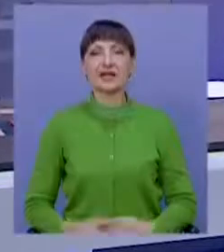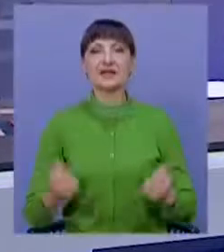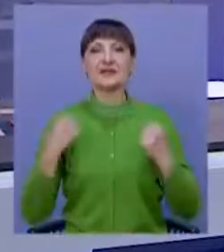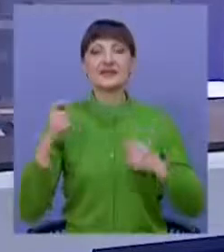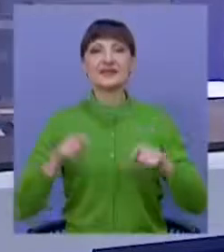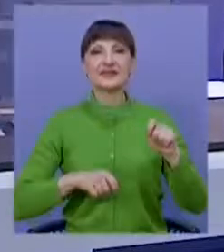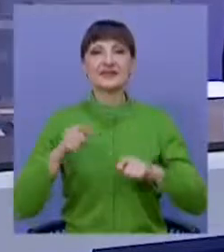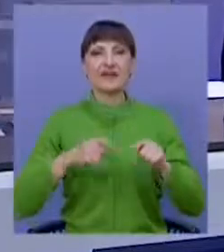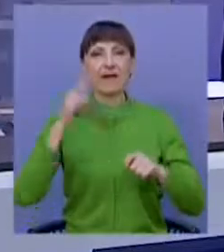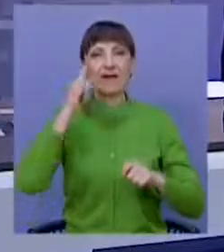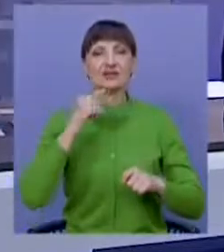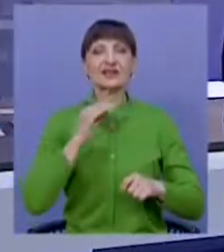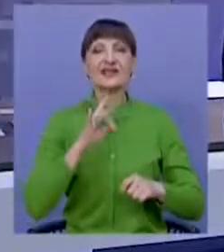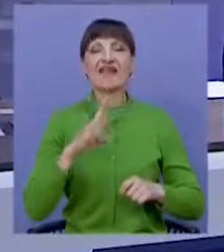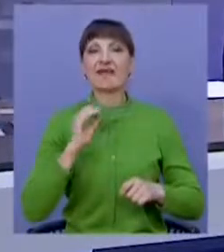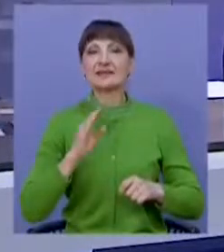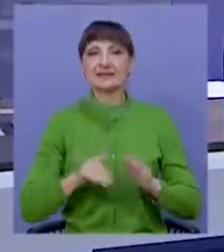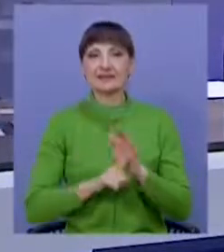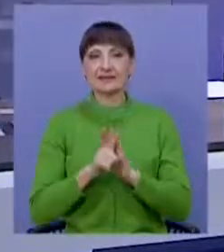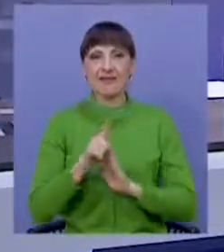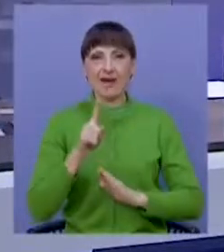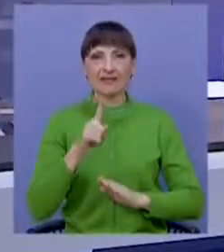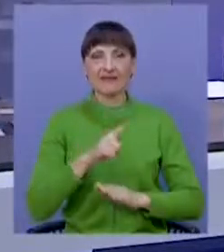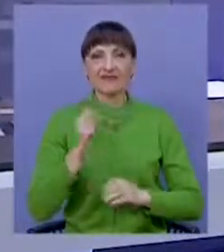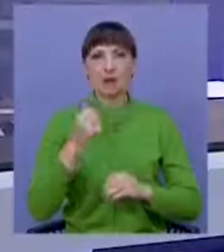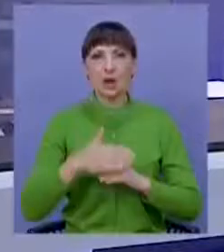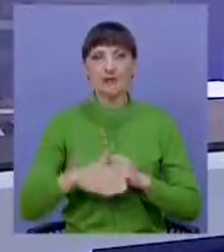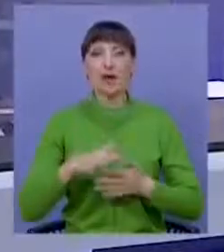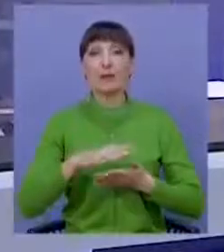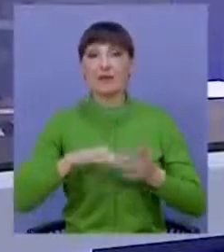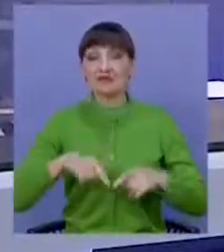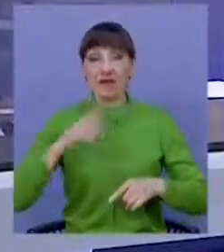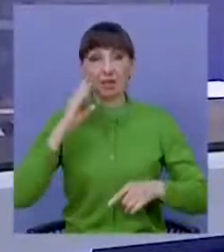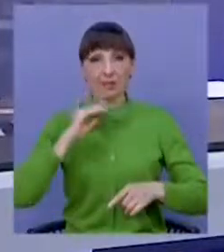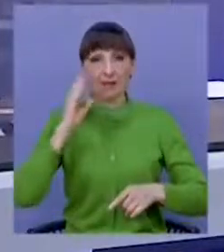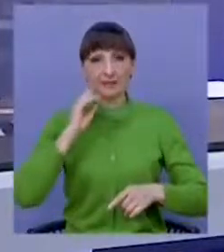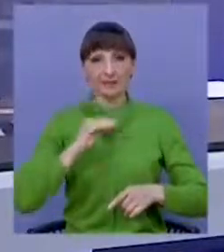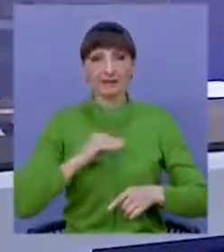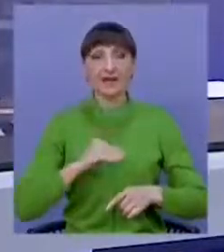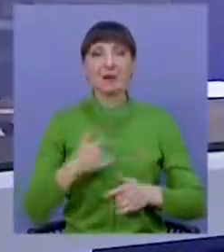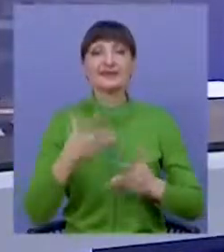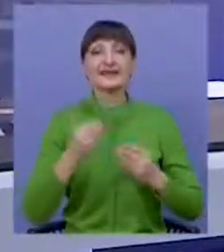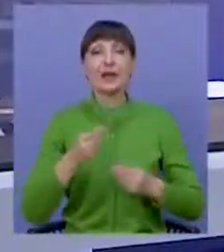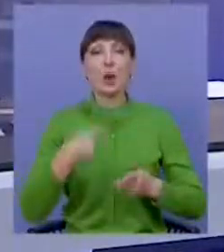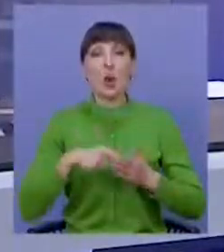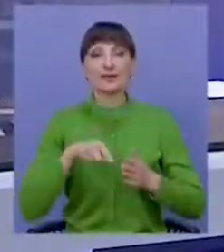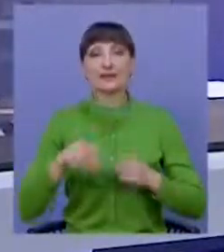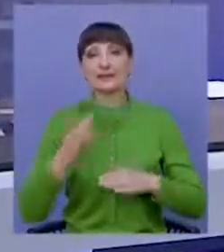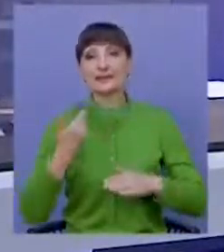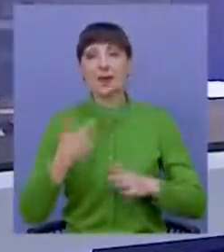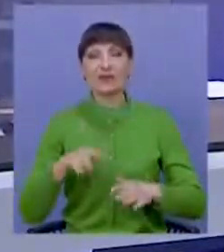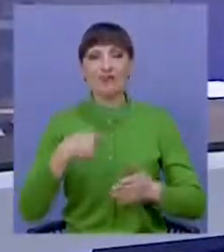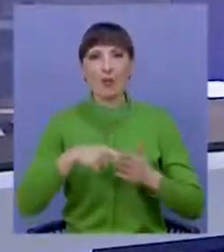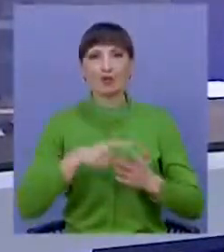Спортивный фестиваль «Казахстан Жастар Фест», стартовавший в столице, получил свое продолжение в Алматы. В канун Дня города в мегаполисе